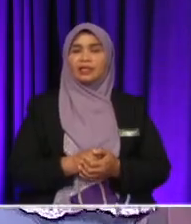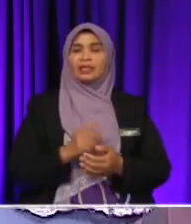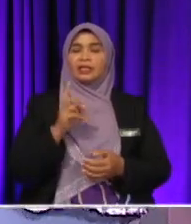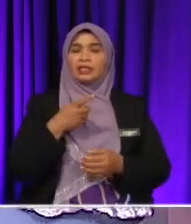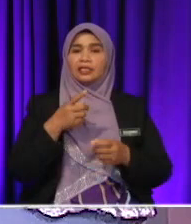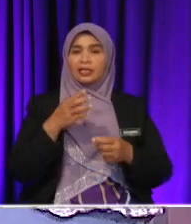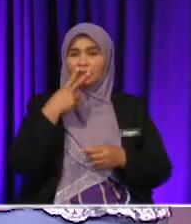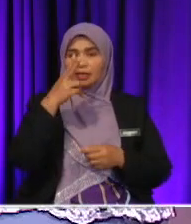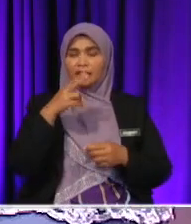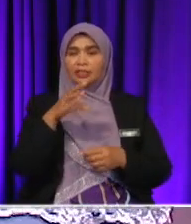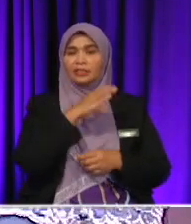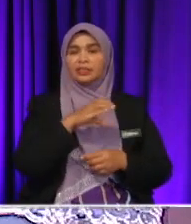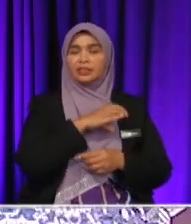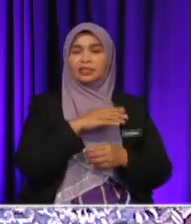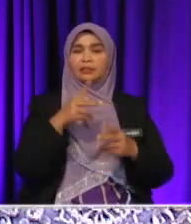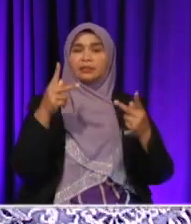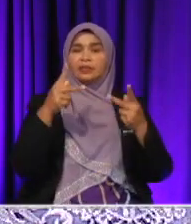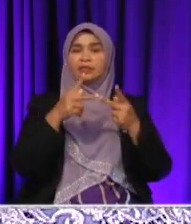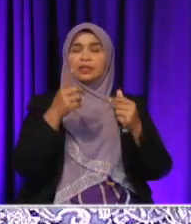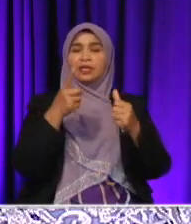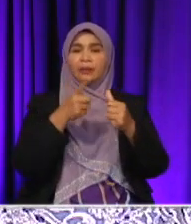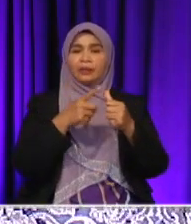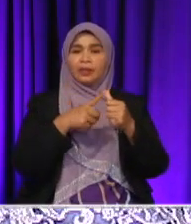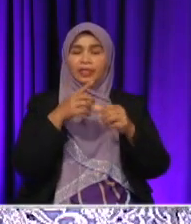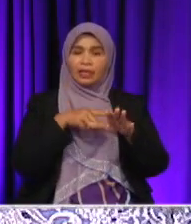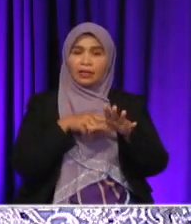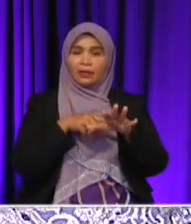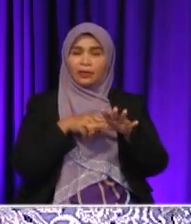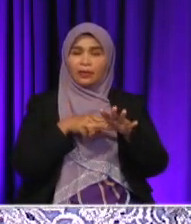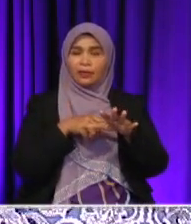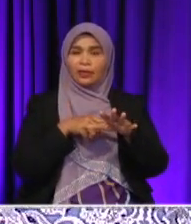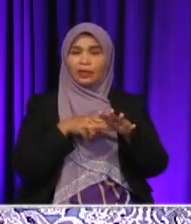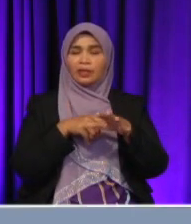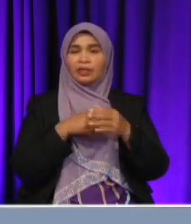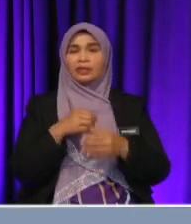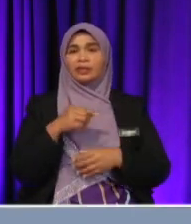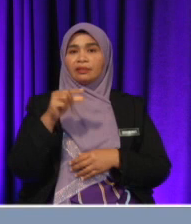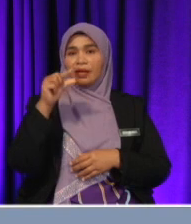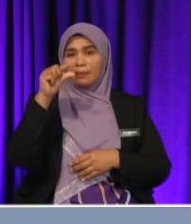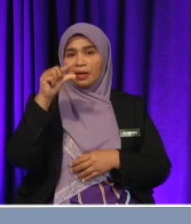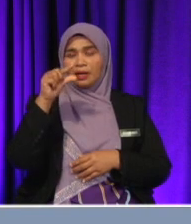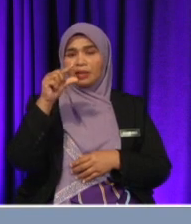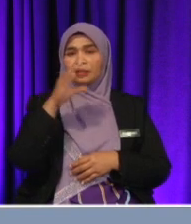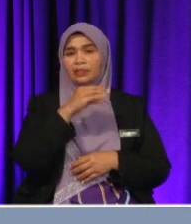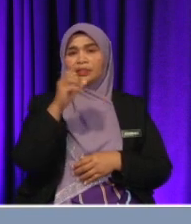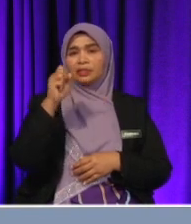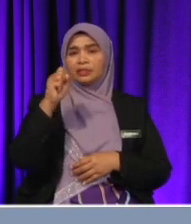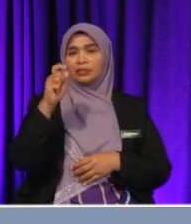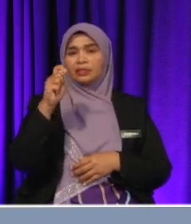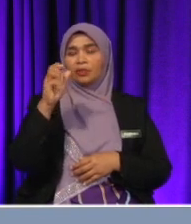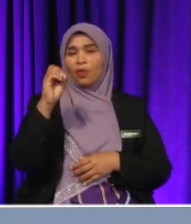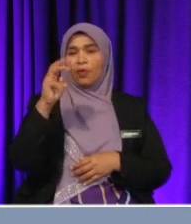ciri-ciri penyesuaian dia pertama tahu dia bercutel tebal stomate terbenam